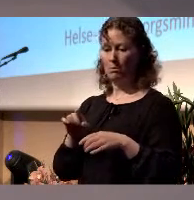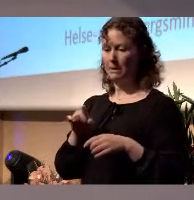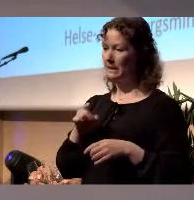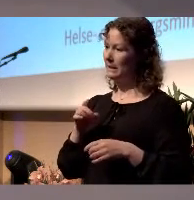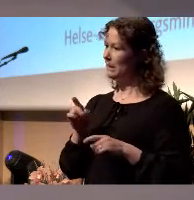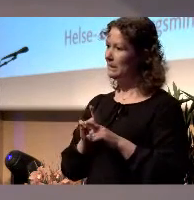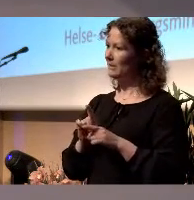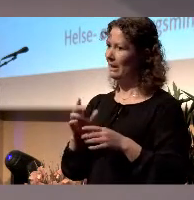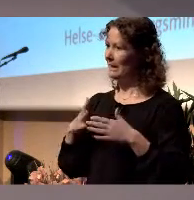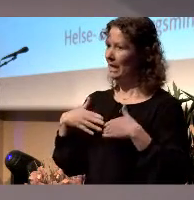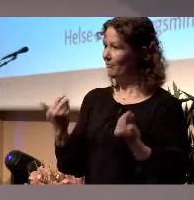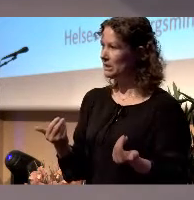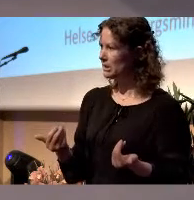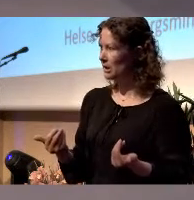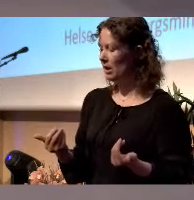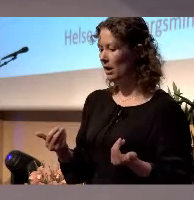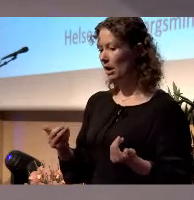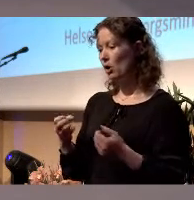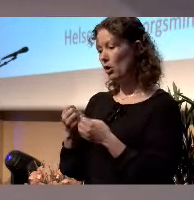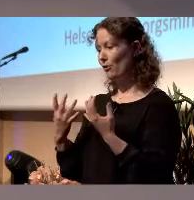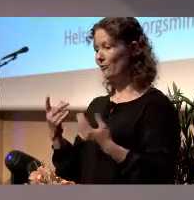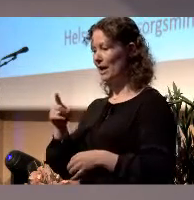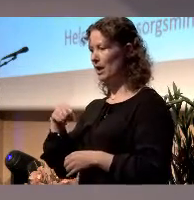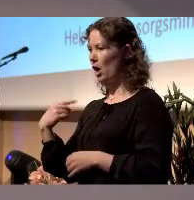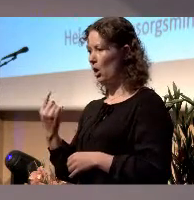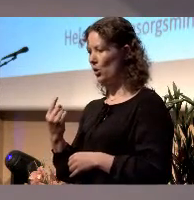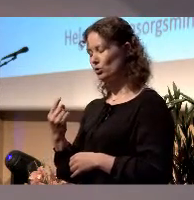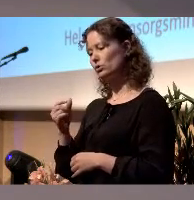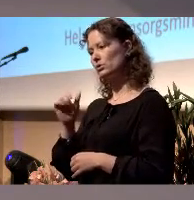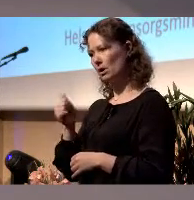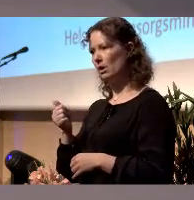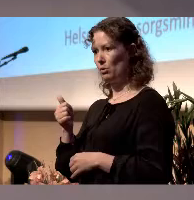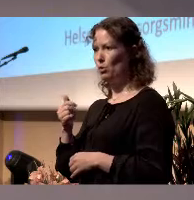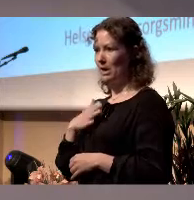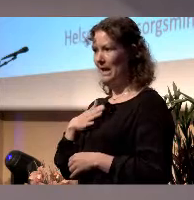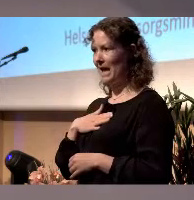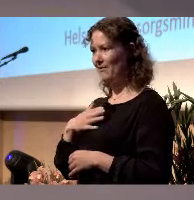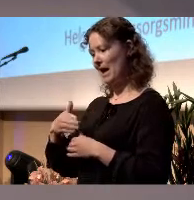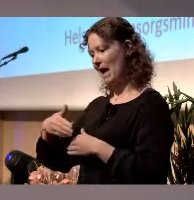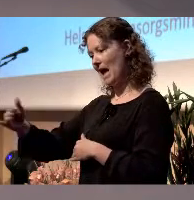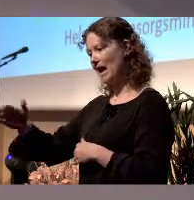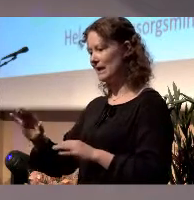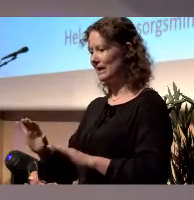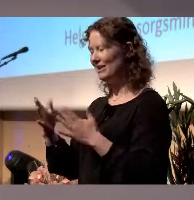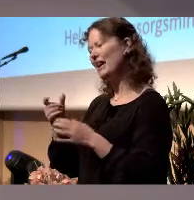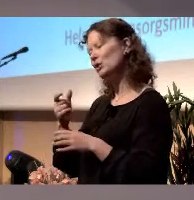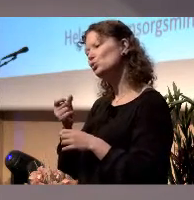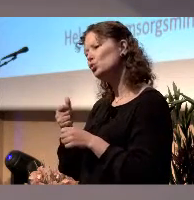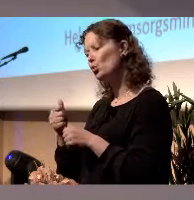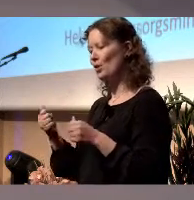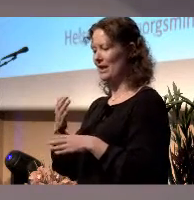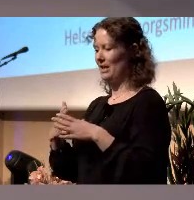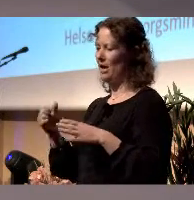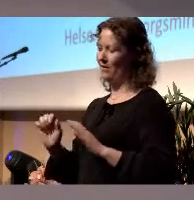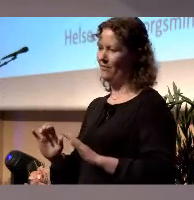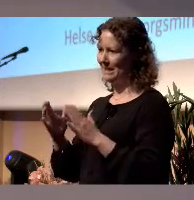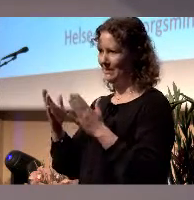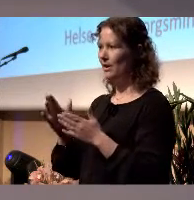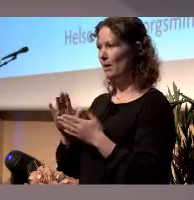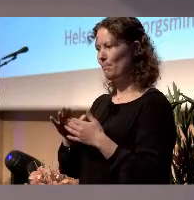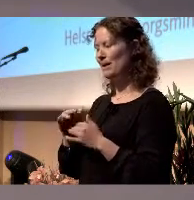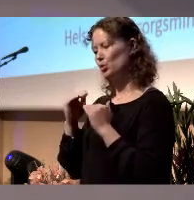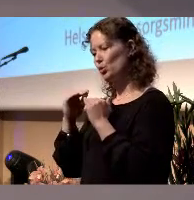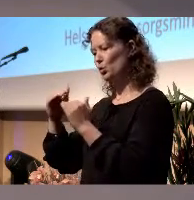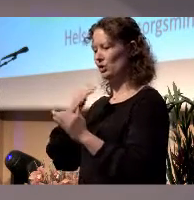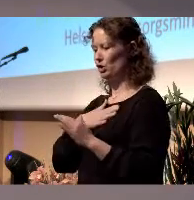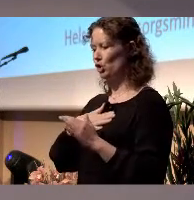friske. En del av oss kommer til å leve hele livet, eller store deler av livet med kroniske sykdommer